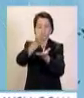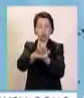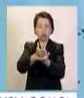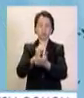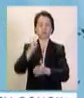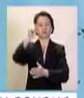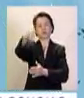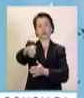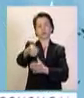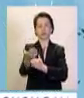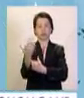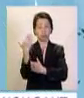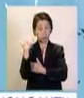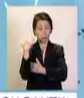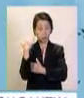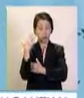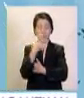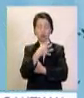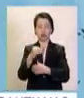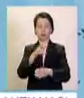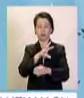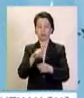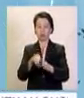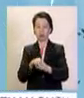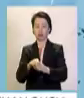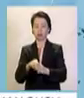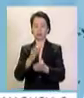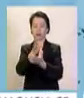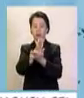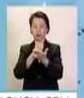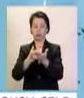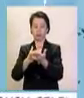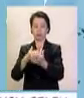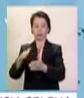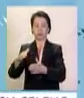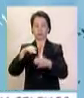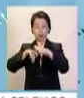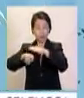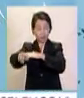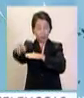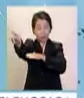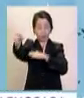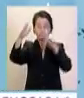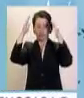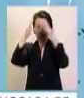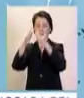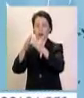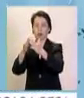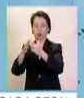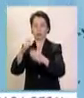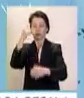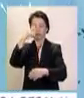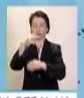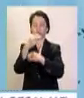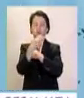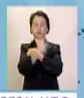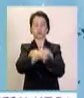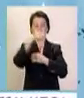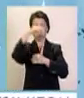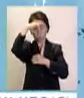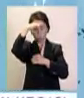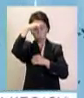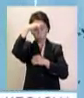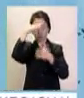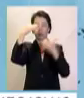menjelang keesokan pagi dan juga melibatkan bahagian pedalaman negeri Pahang. Dan bagi negeri Johor pula, keadaan